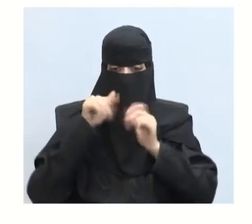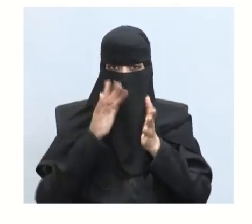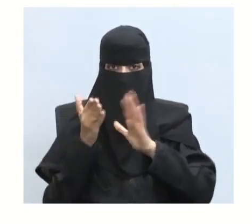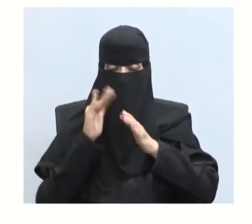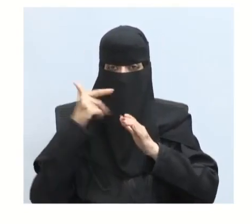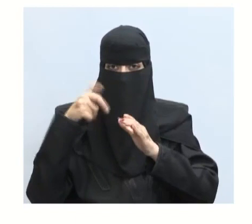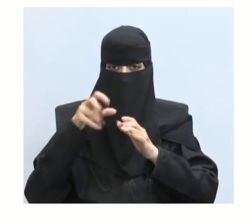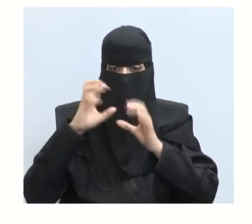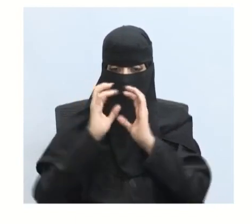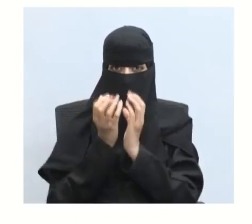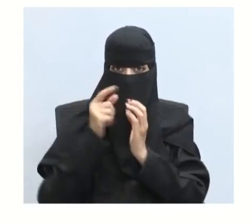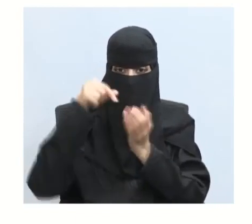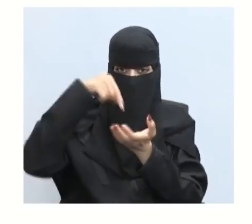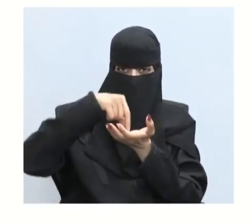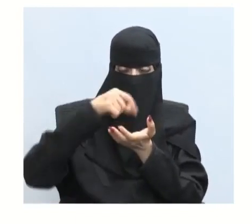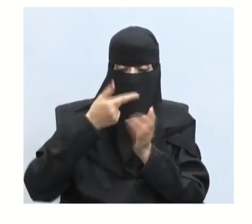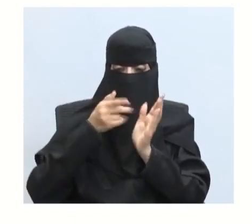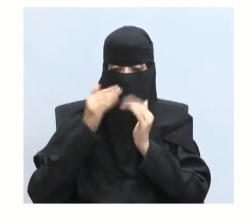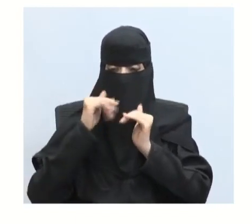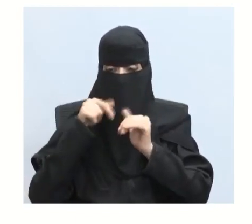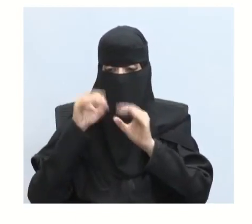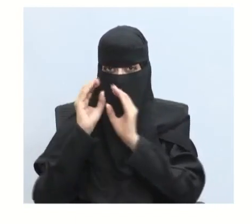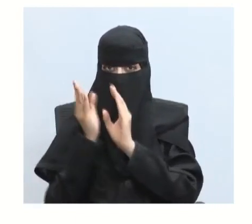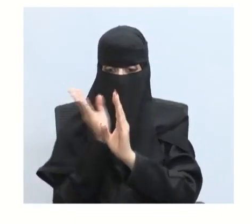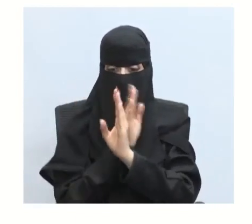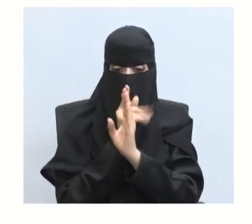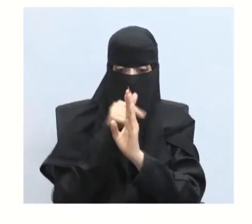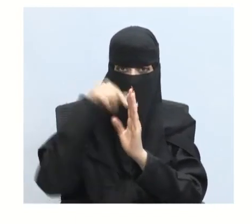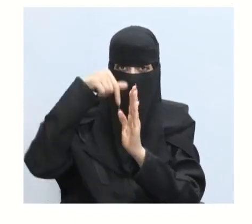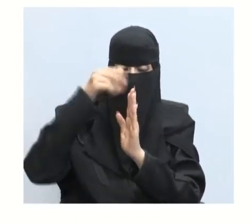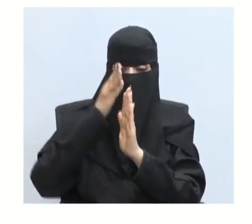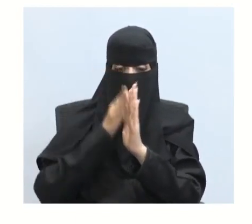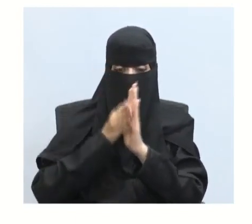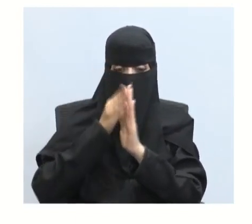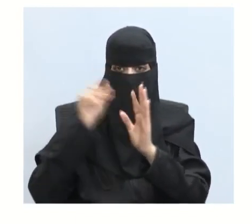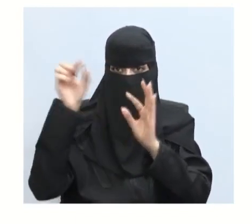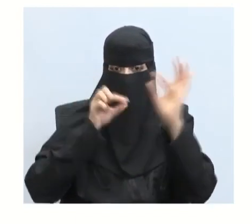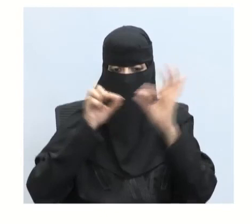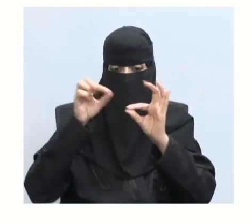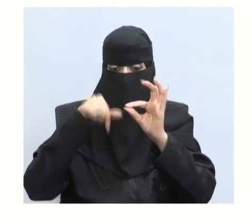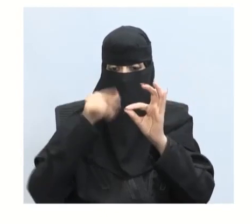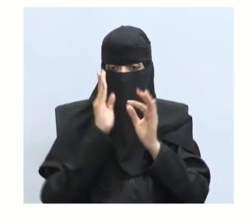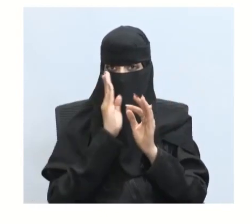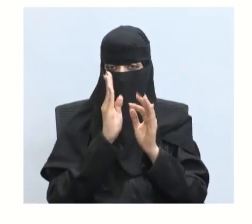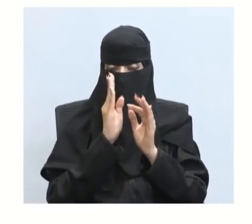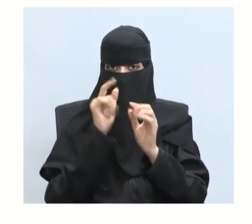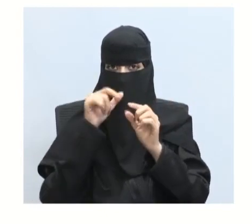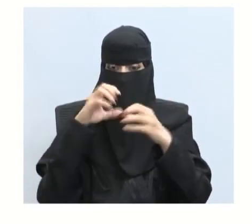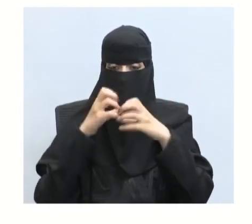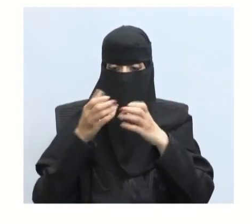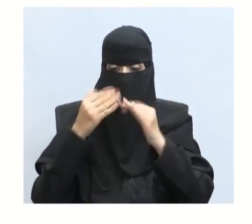مركز التكور والبؤره اما اذا كان الجسم على مركز التكور تتكون ايضا الصوره على مركز